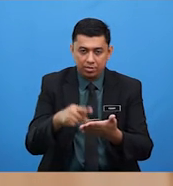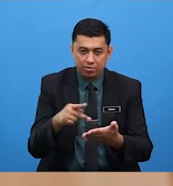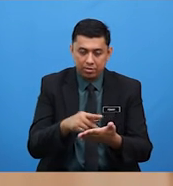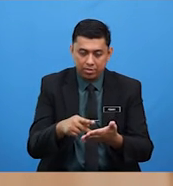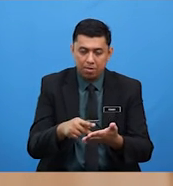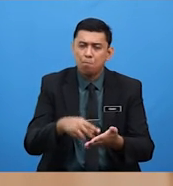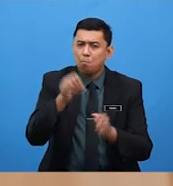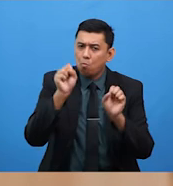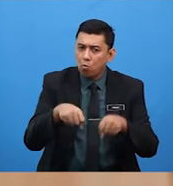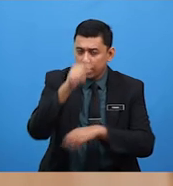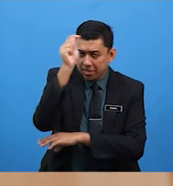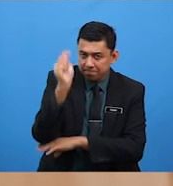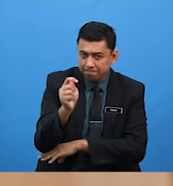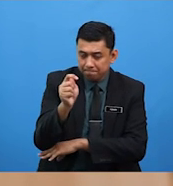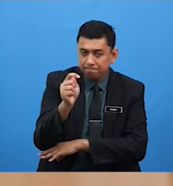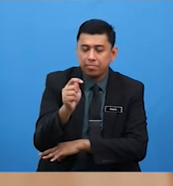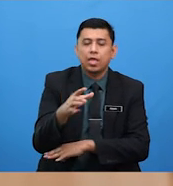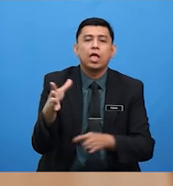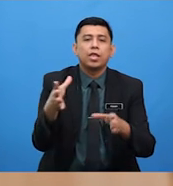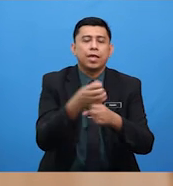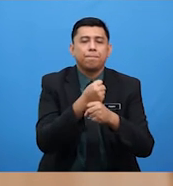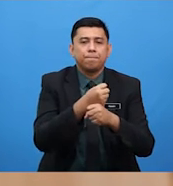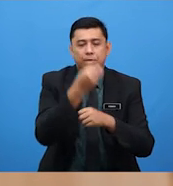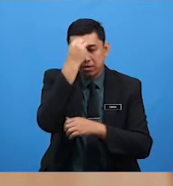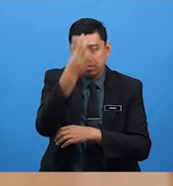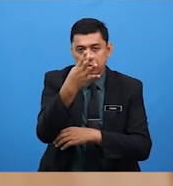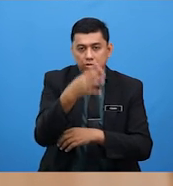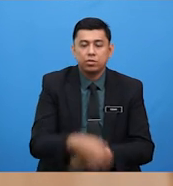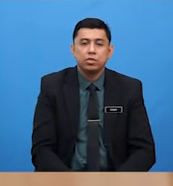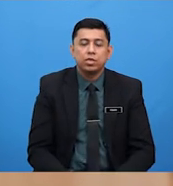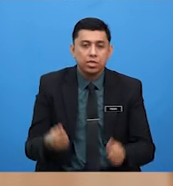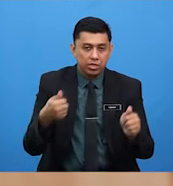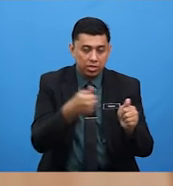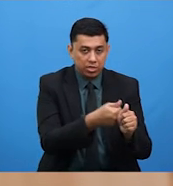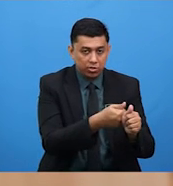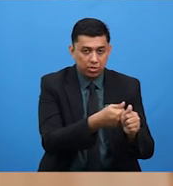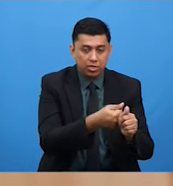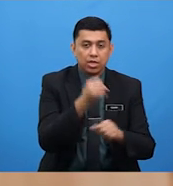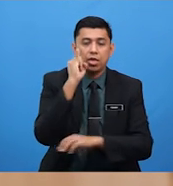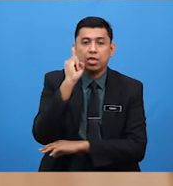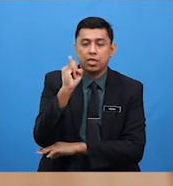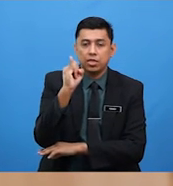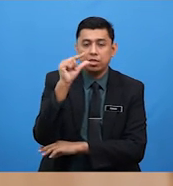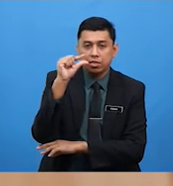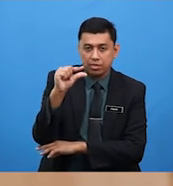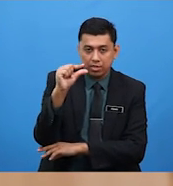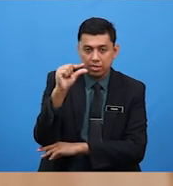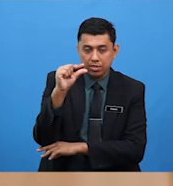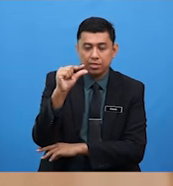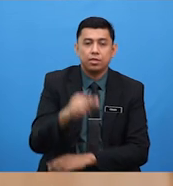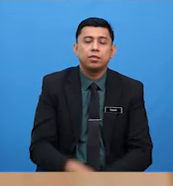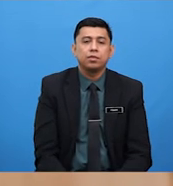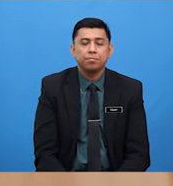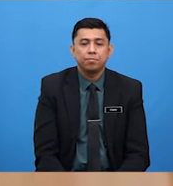Sekiranya murid-murid ingin bertanya atau mendapat maklumat yang lebih lanjut, bolehlah ikuti saya di Instagram